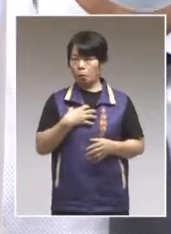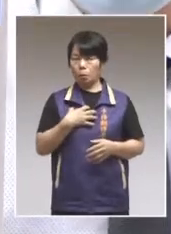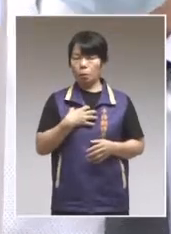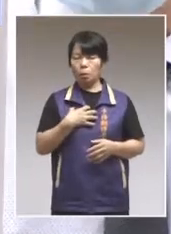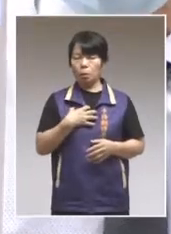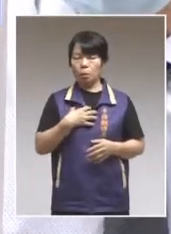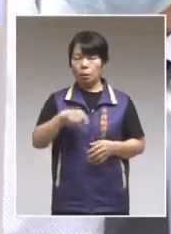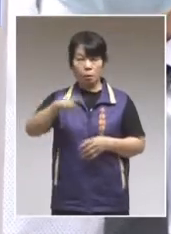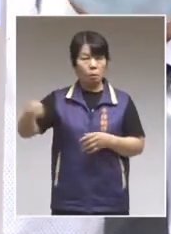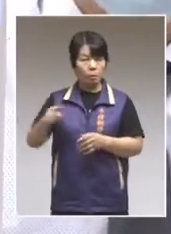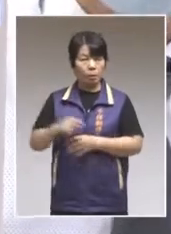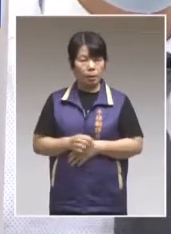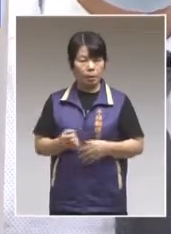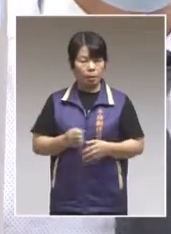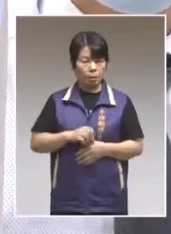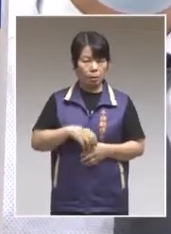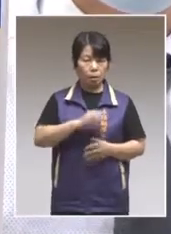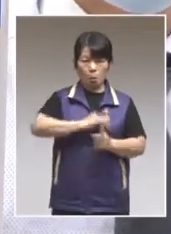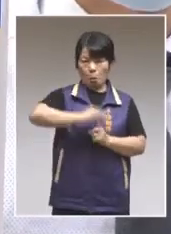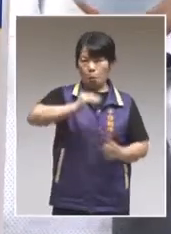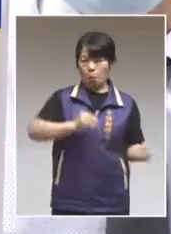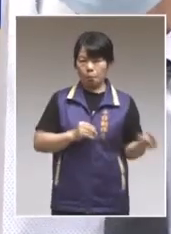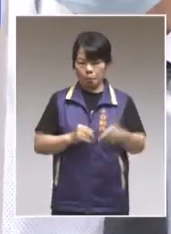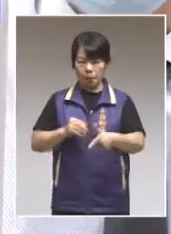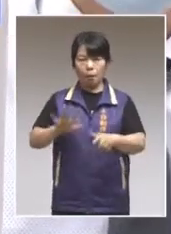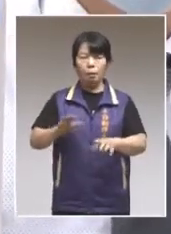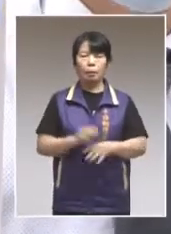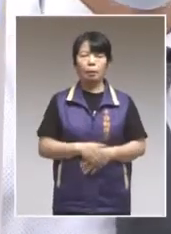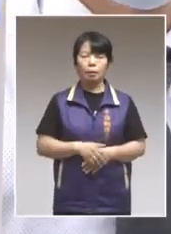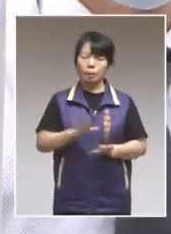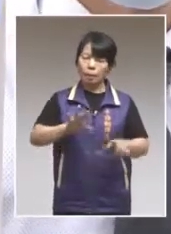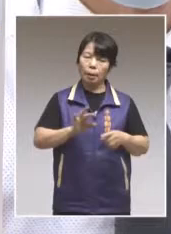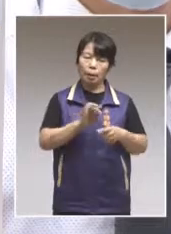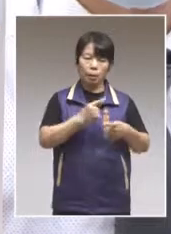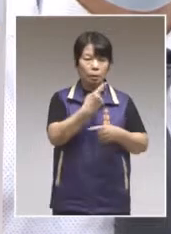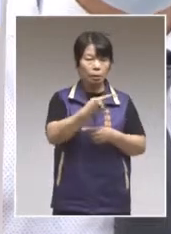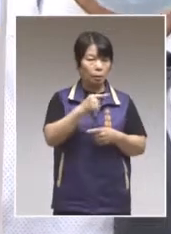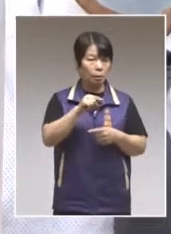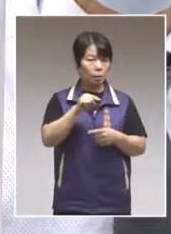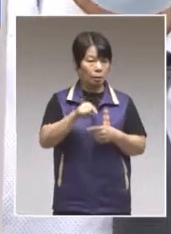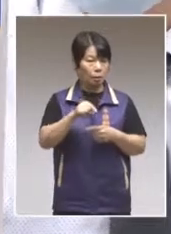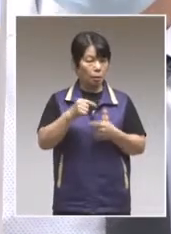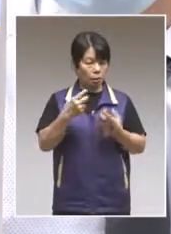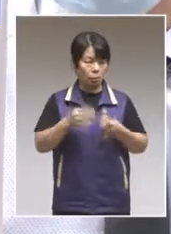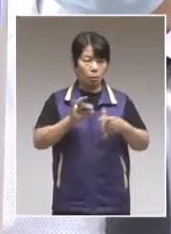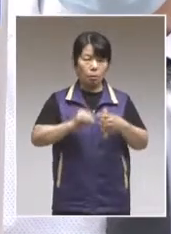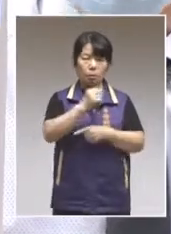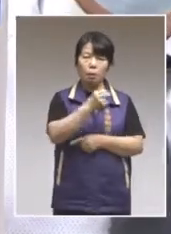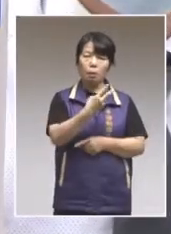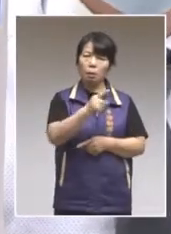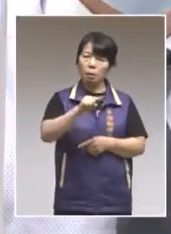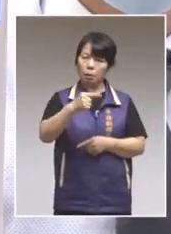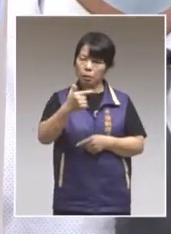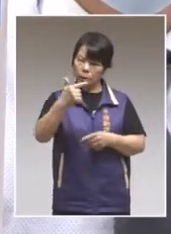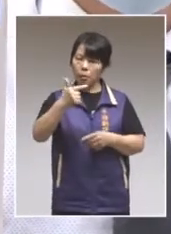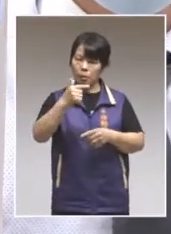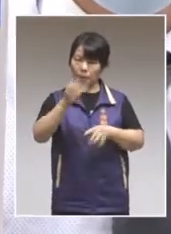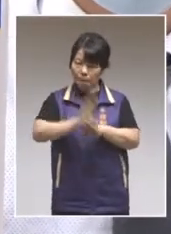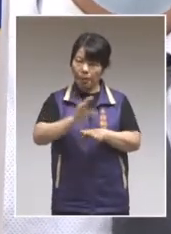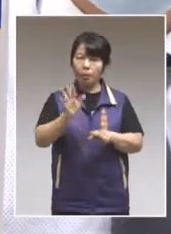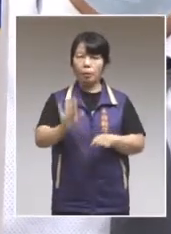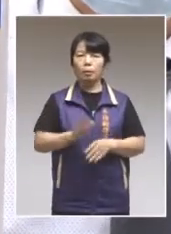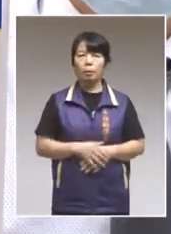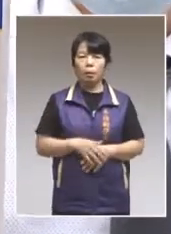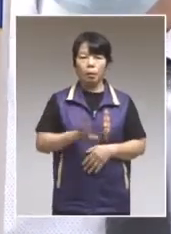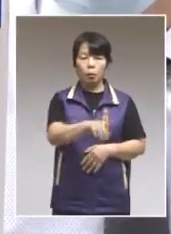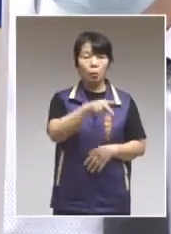高可能高到两倍1.6倍到2.2倍。如果是年纪比较大的孩子2到17岁，那他如果有需